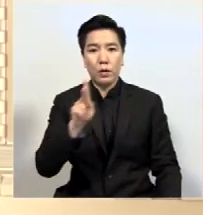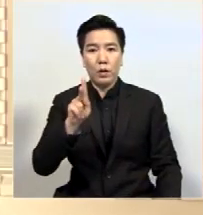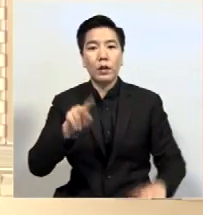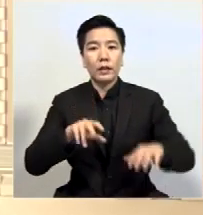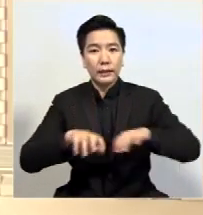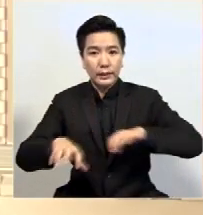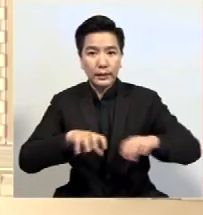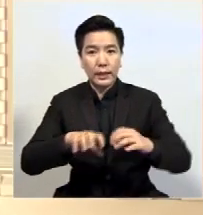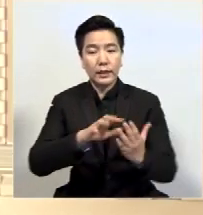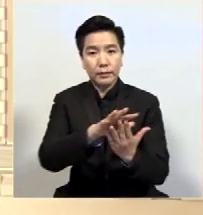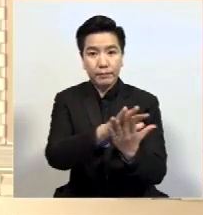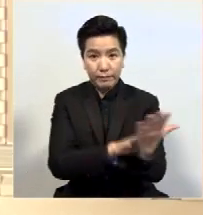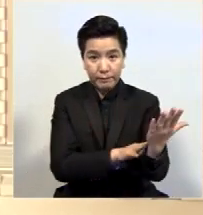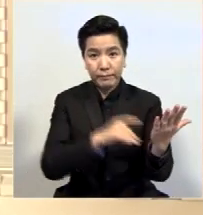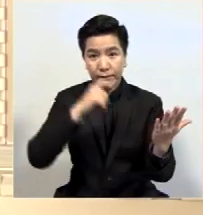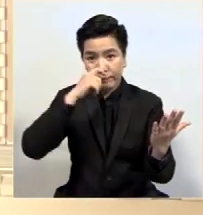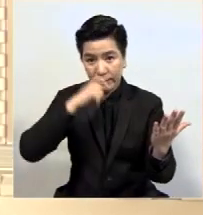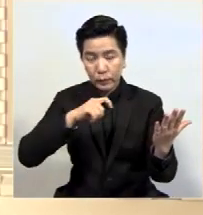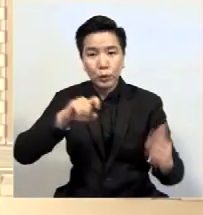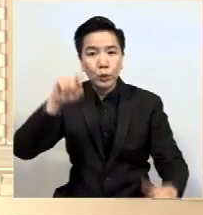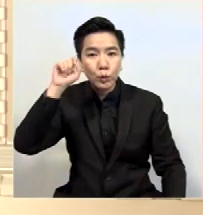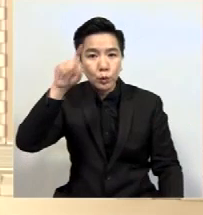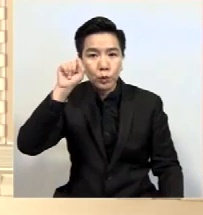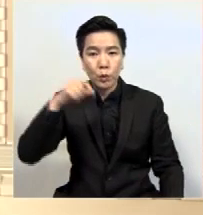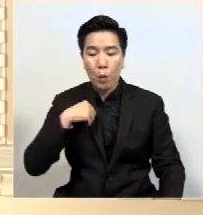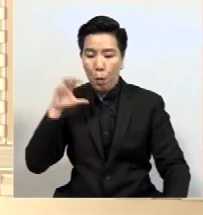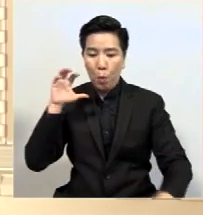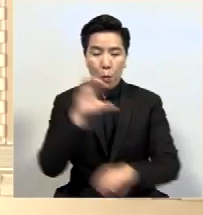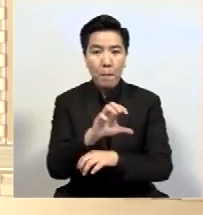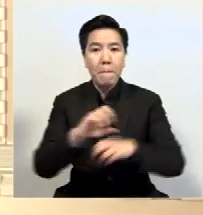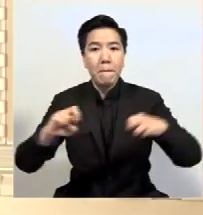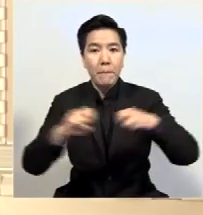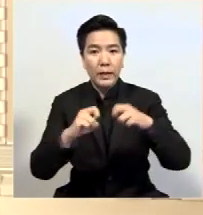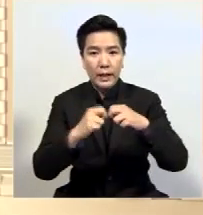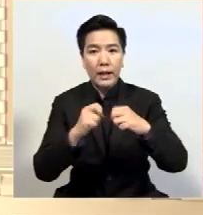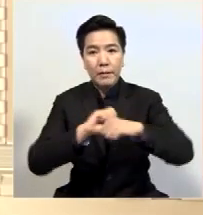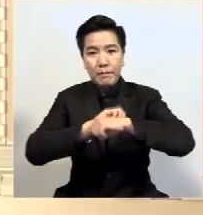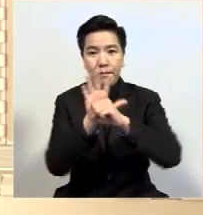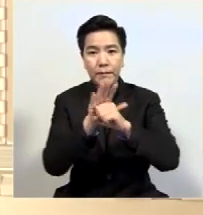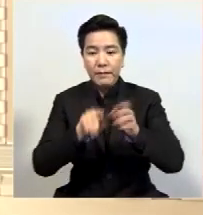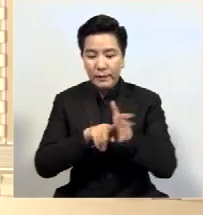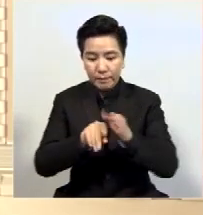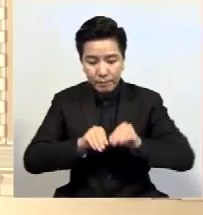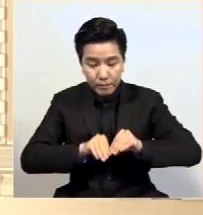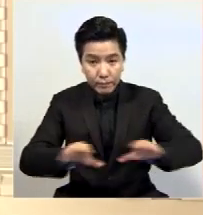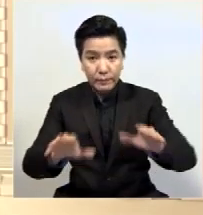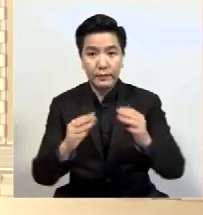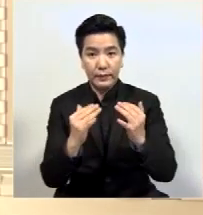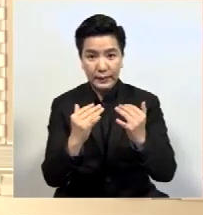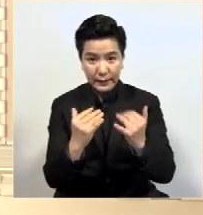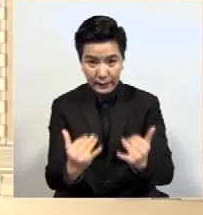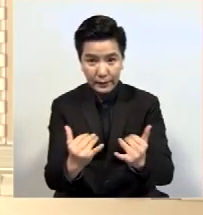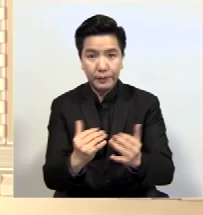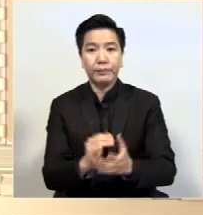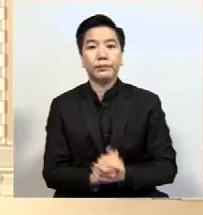บริหารราชการในสถานการณ์ฉุกเฉินเพื่อควบคุมสถานการณ์การระบาดของโรคติดต่ออันตรายร้